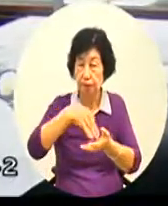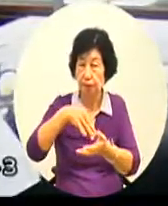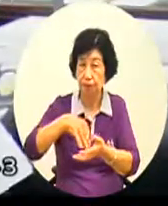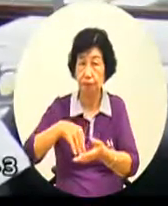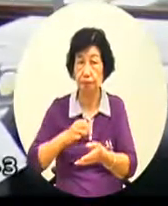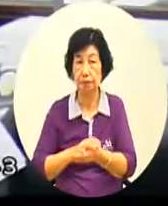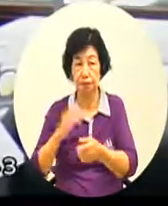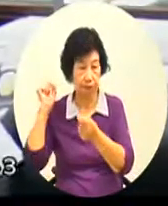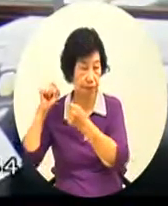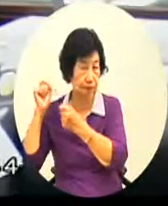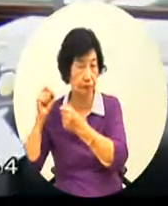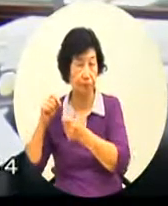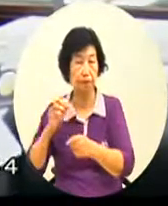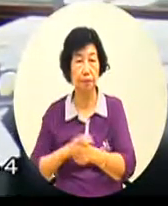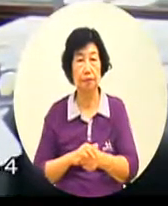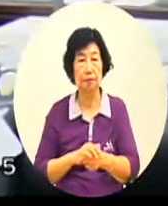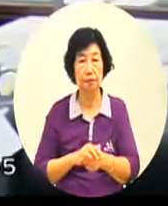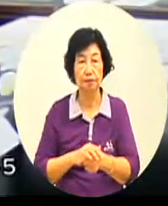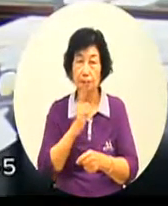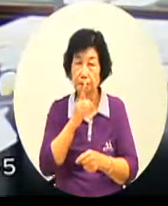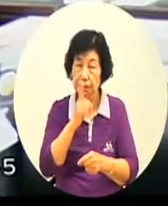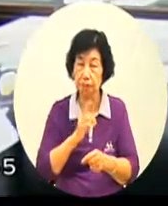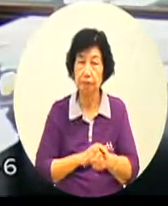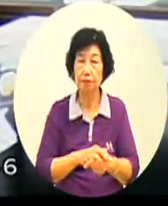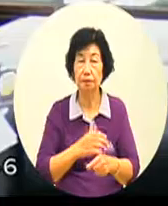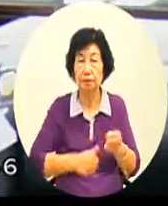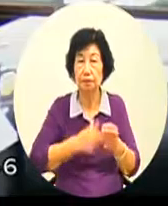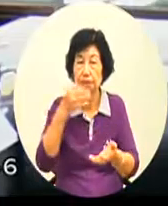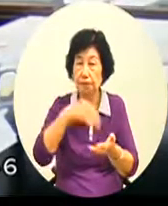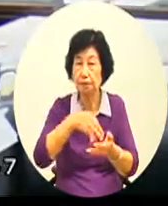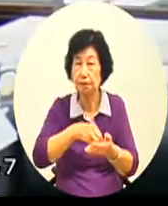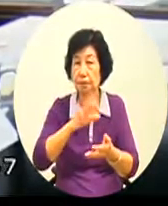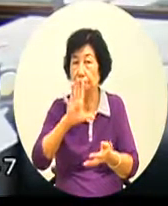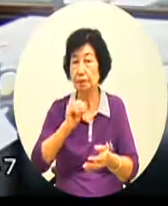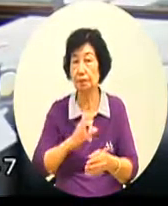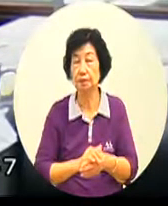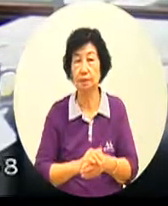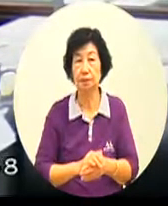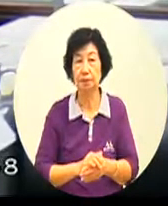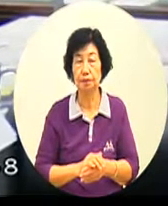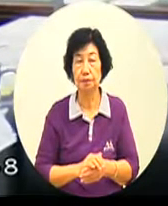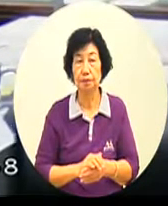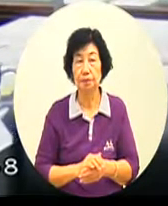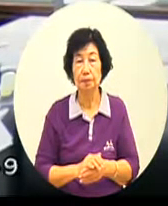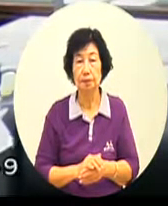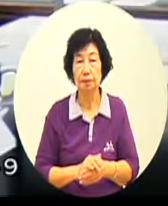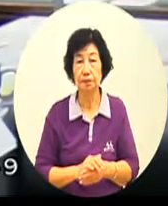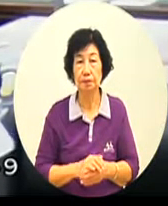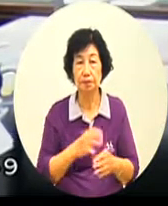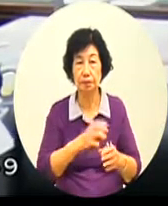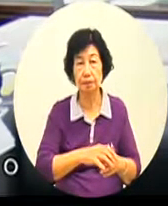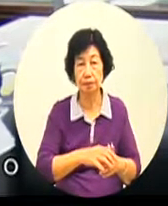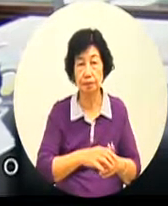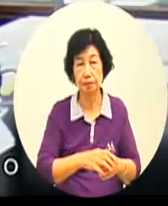近我说了以后才签，真正有签的没几个局处，而且有签订的局处，我说真的，观光